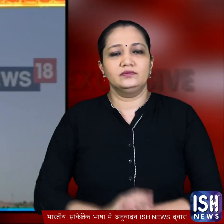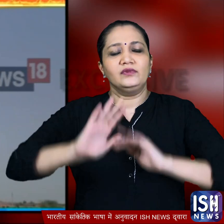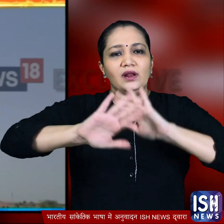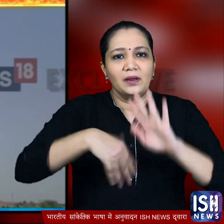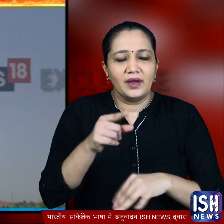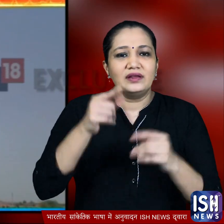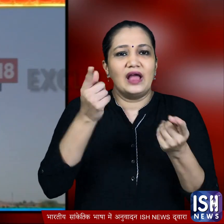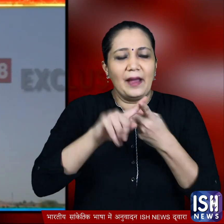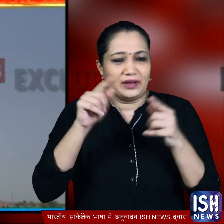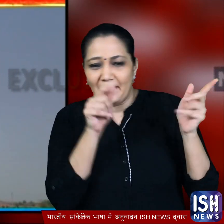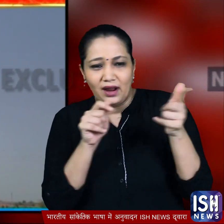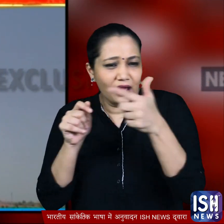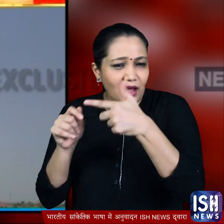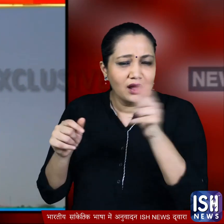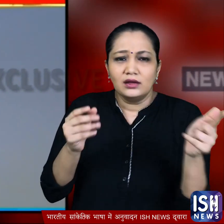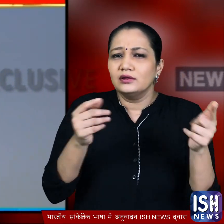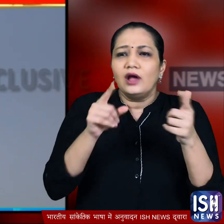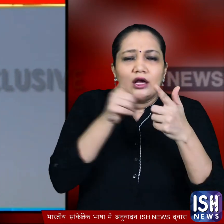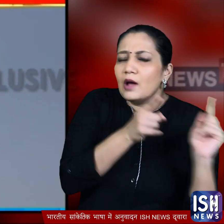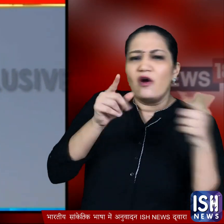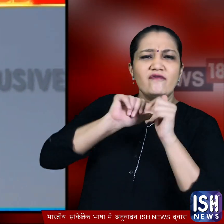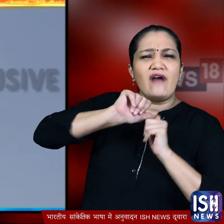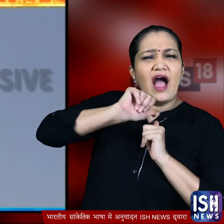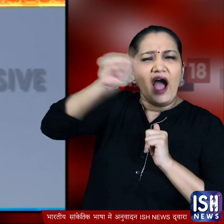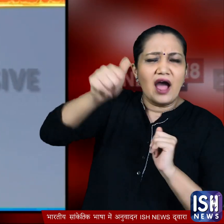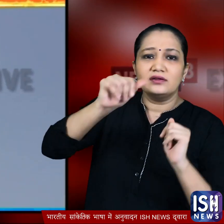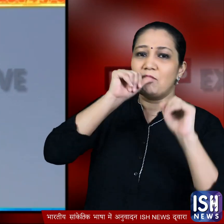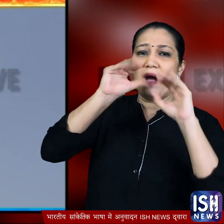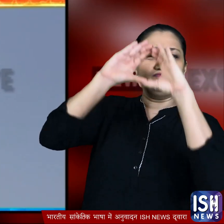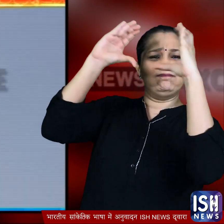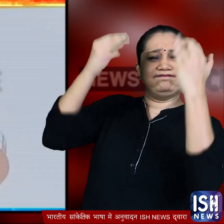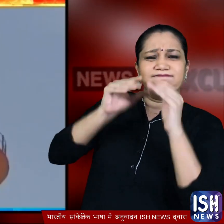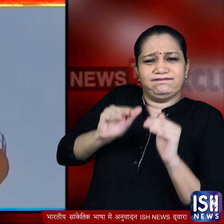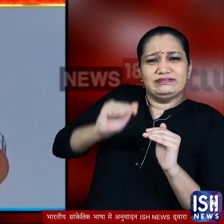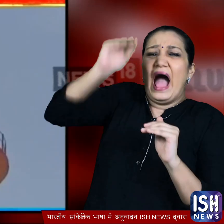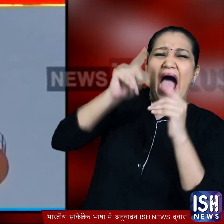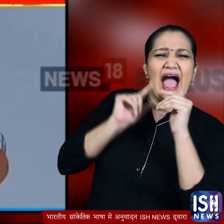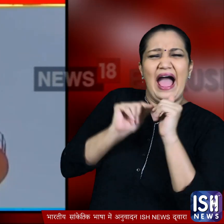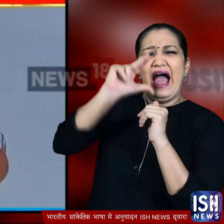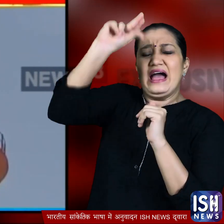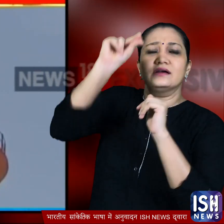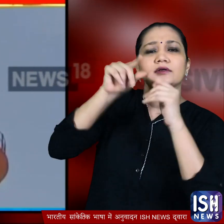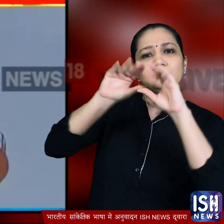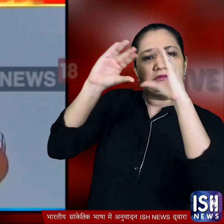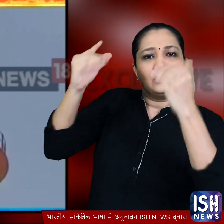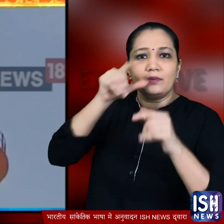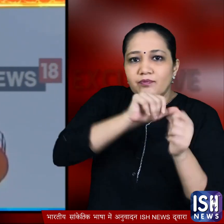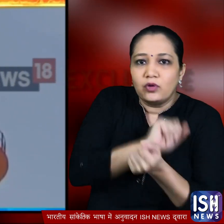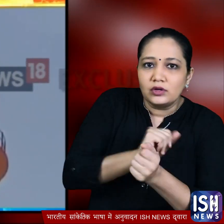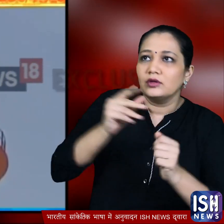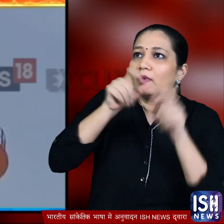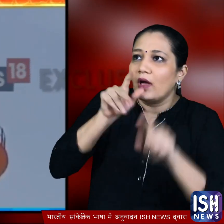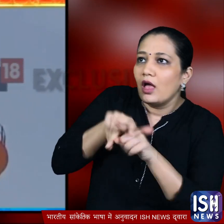इसके बाद जैसे ही कैमरा घुमा, कुछ महिलाएं दूर पानी की टंकी पर डेरा डाले नजर आईं। ये देखकर पुलिस और प्रशासन के हाथ पांव फूल